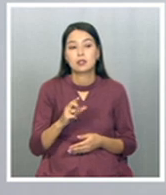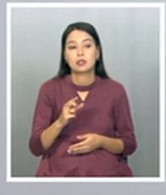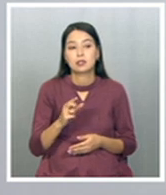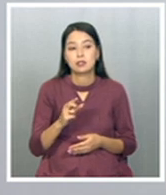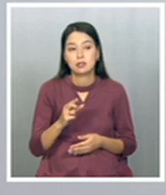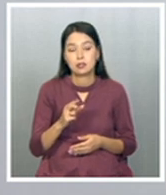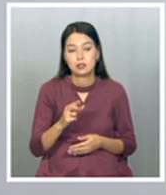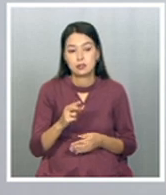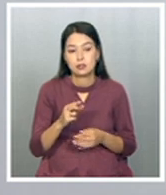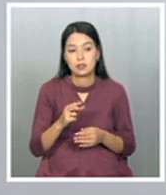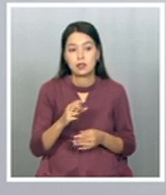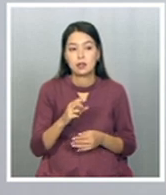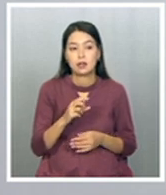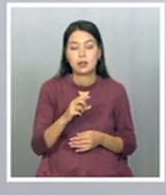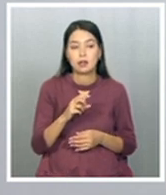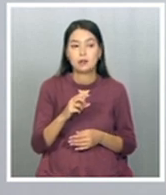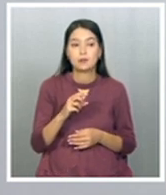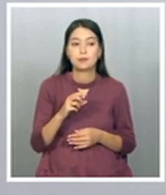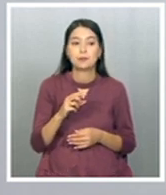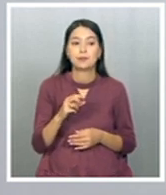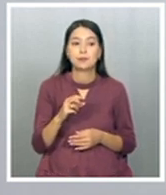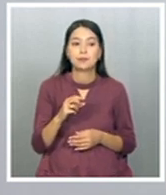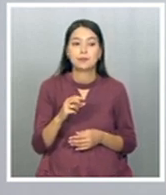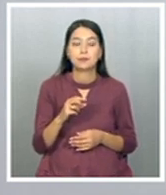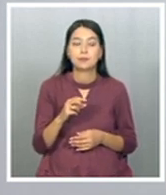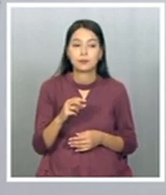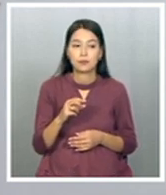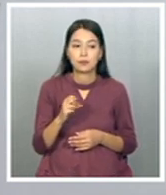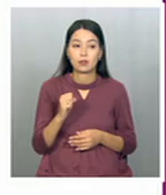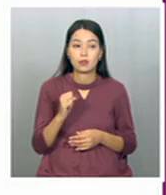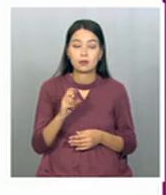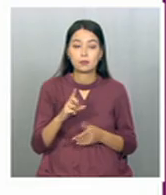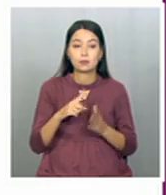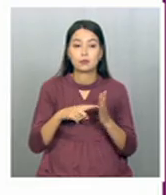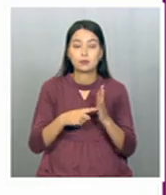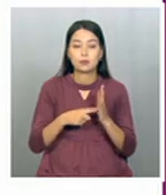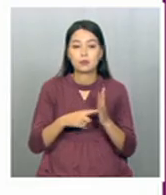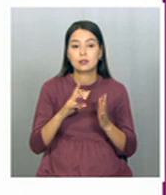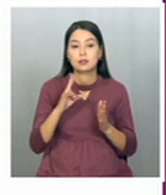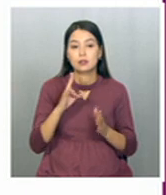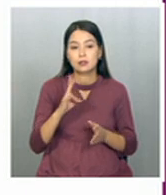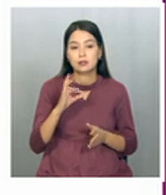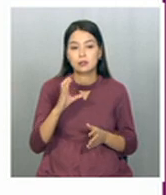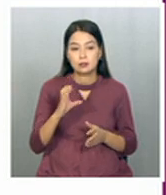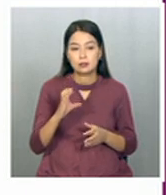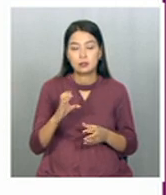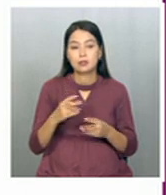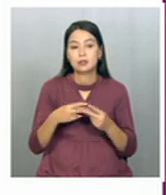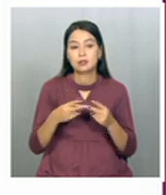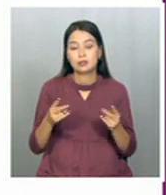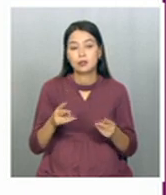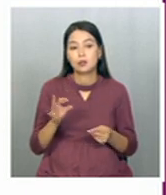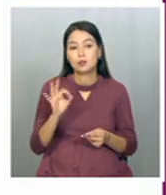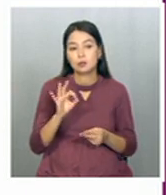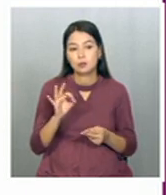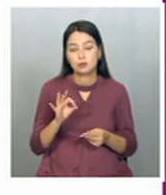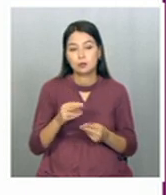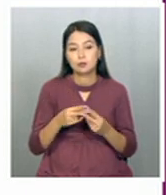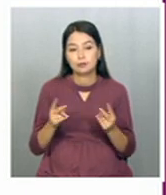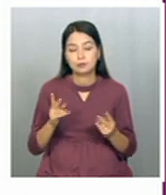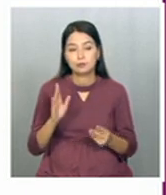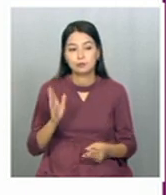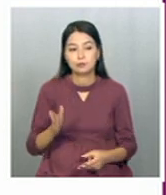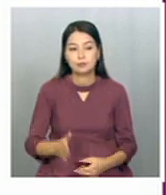HB азайтылған HA векторын басында AB деп алдық, ол AB көбейтілген HC, яғни скаляр көбейтіндісі 0-ге тең